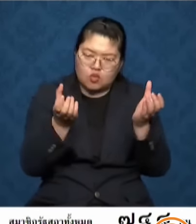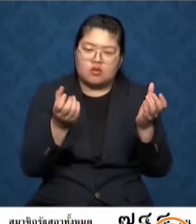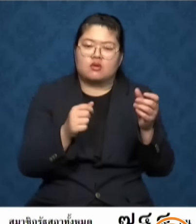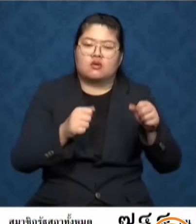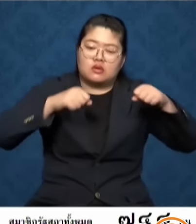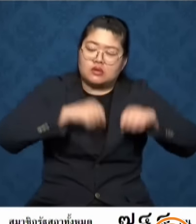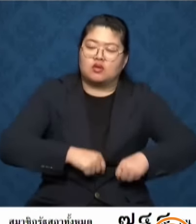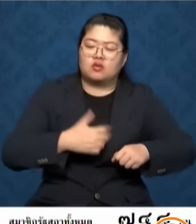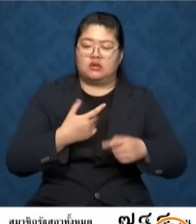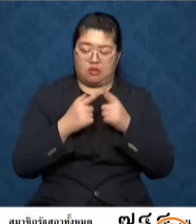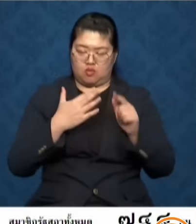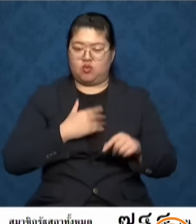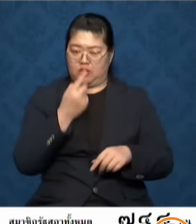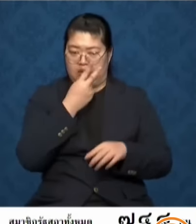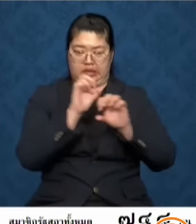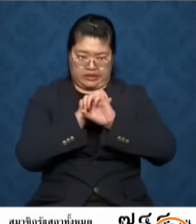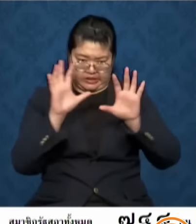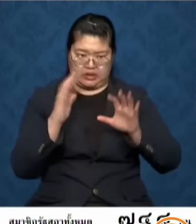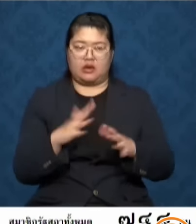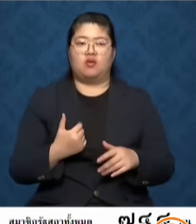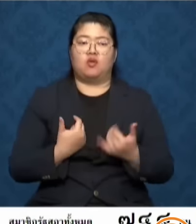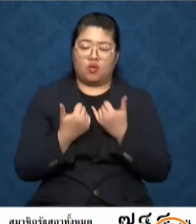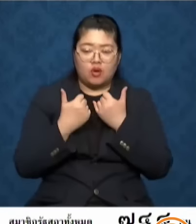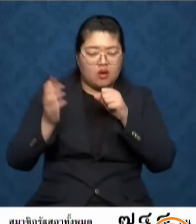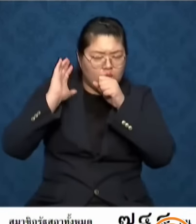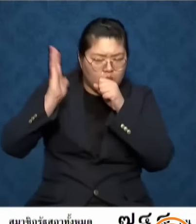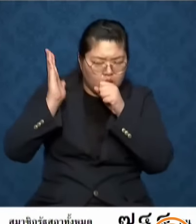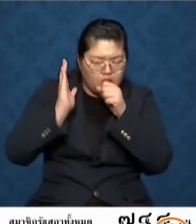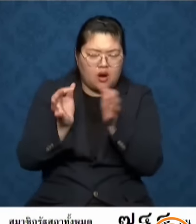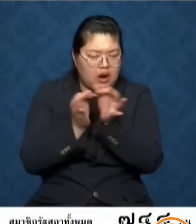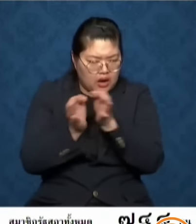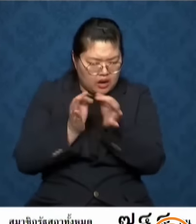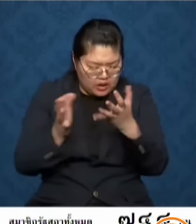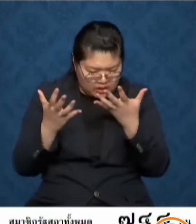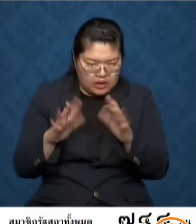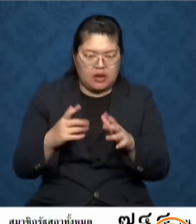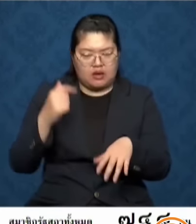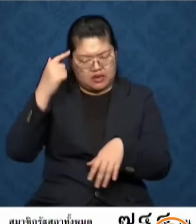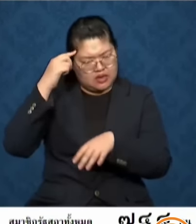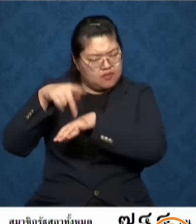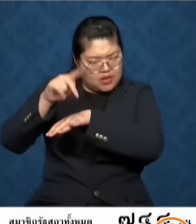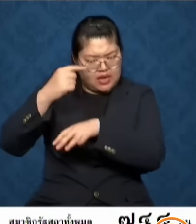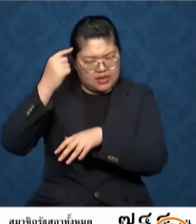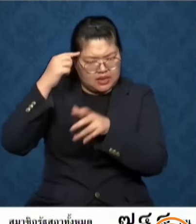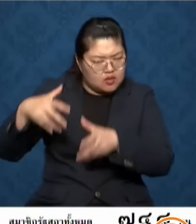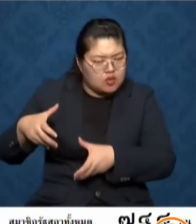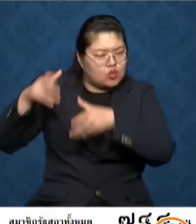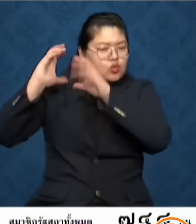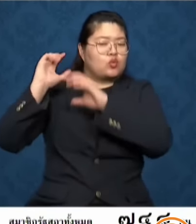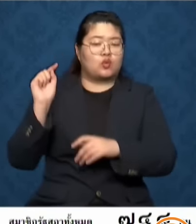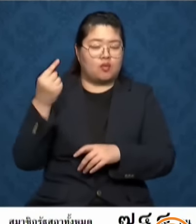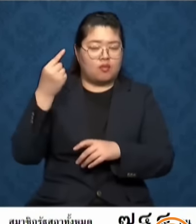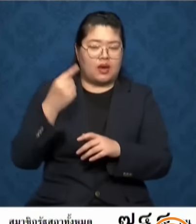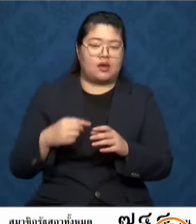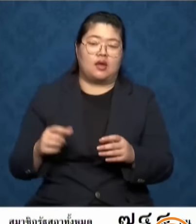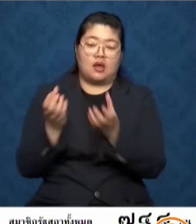วผมye bright againท่านเห็ข้มูลที่ผมดอิปลในวันนี้ท่านจะทบถ dunการะปใของท่านและตสนใ